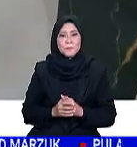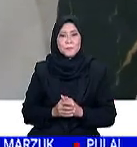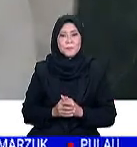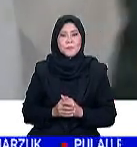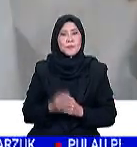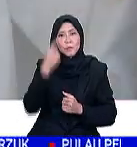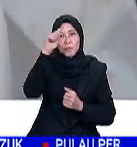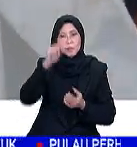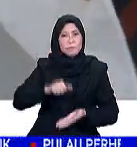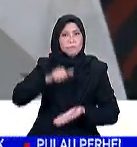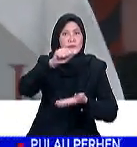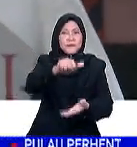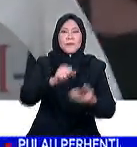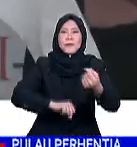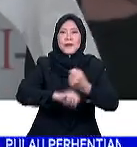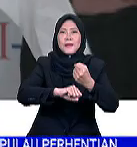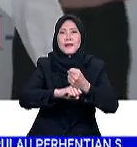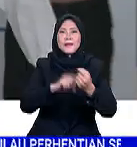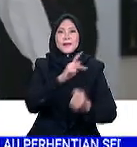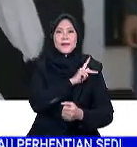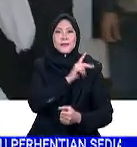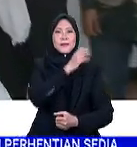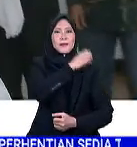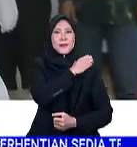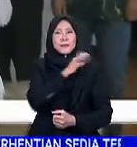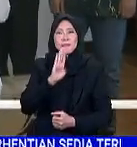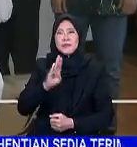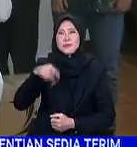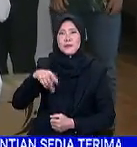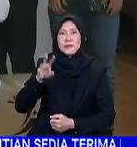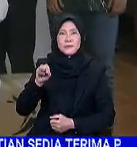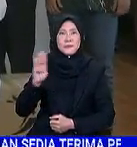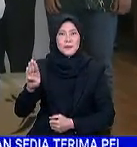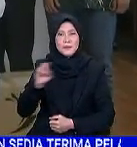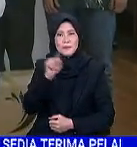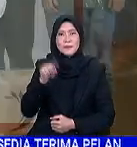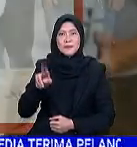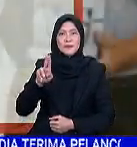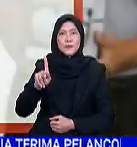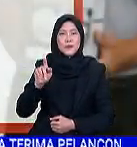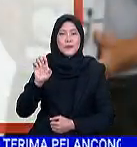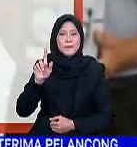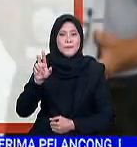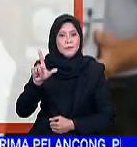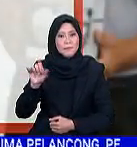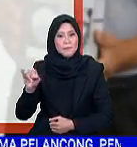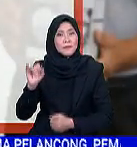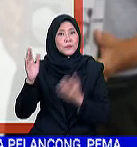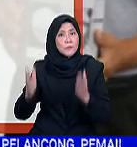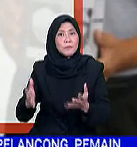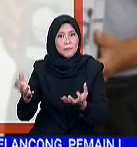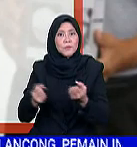Majlis serahan sumbangan turut dihadiri Ketua Pegawai Kewangan BPMB Zulkifli Mat Karim. Orang ramai yang ingin